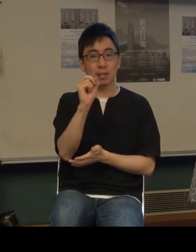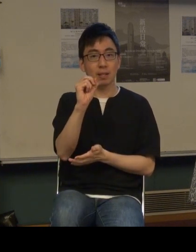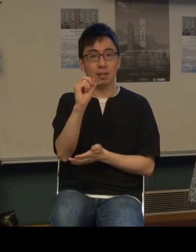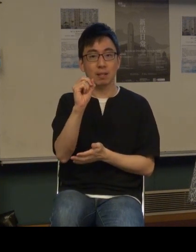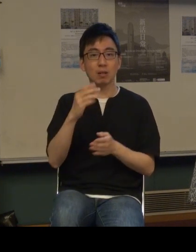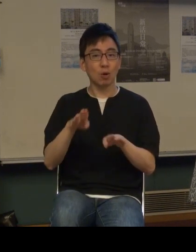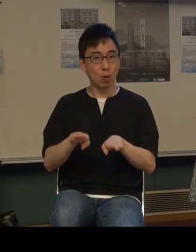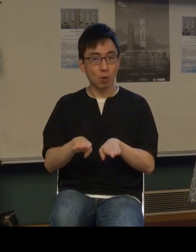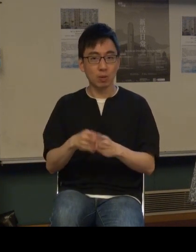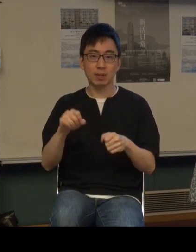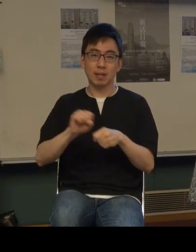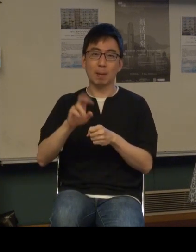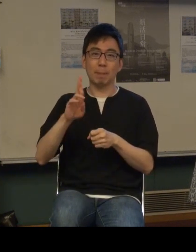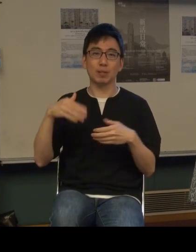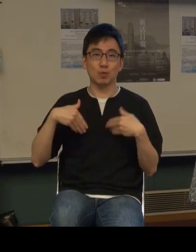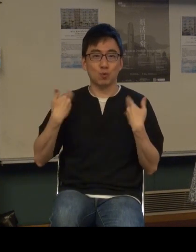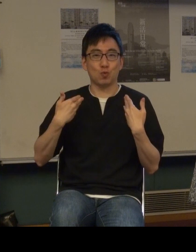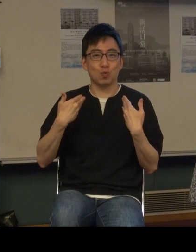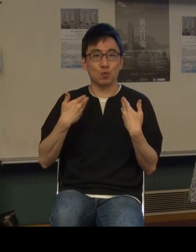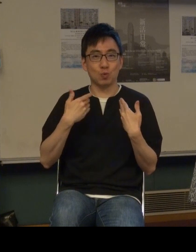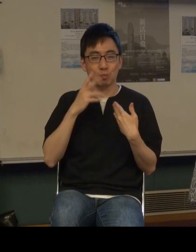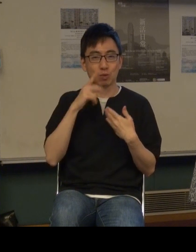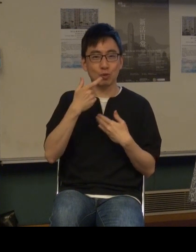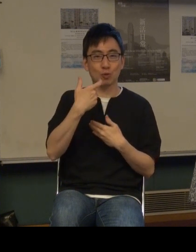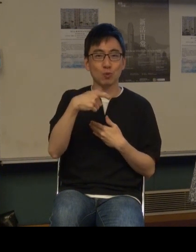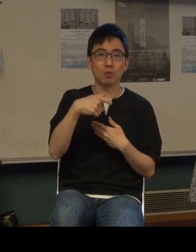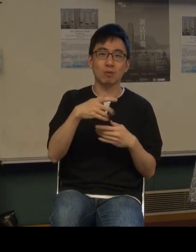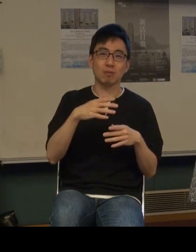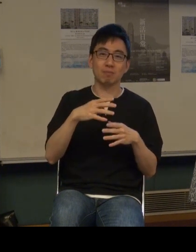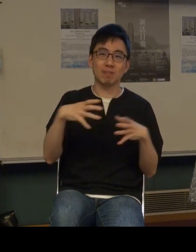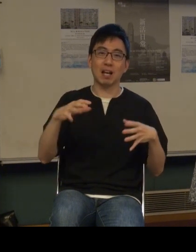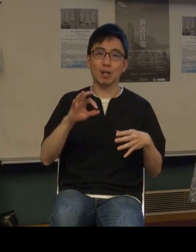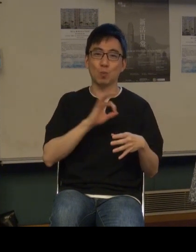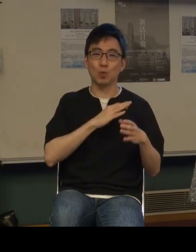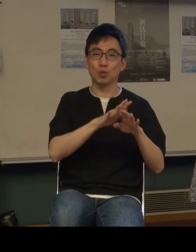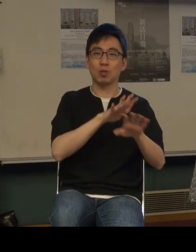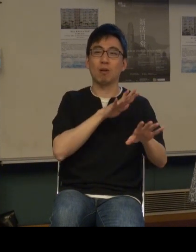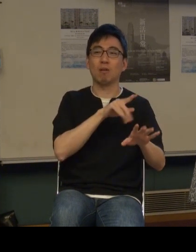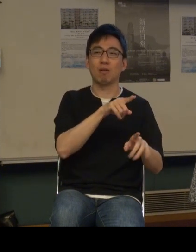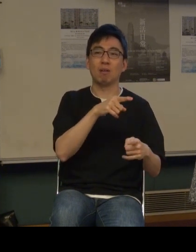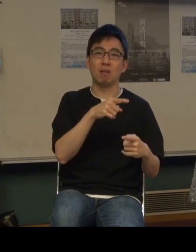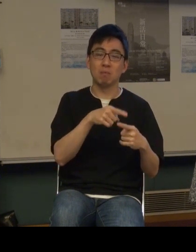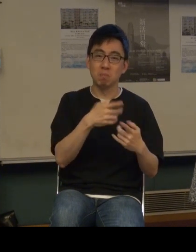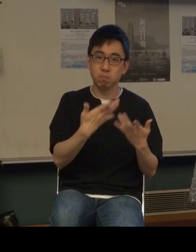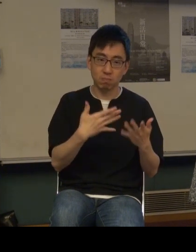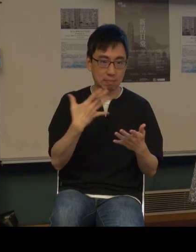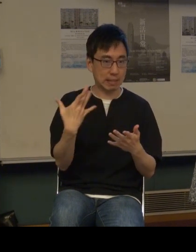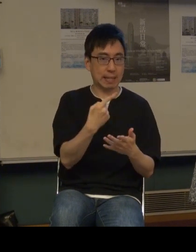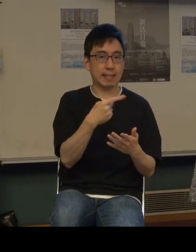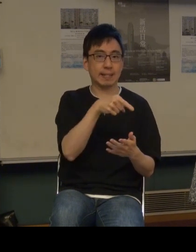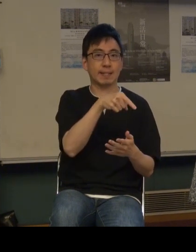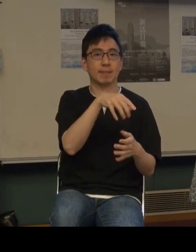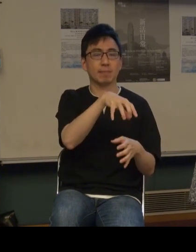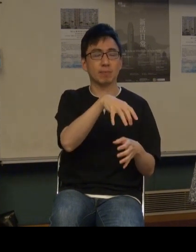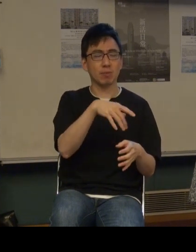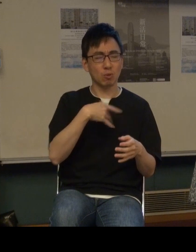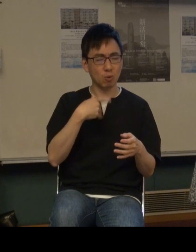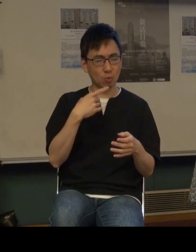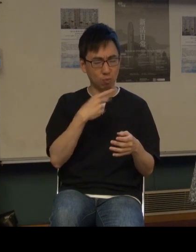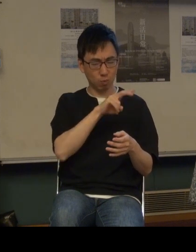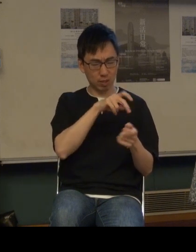呢啲文娛嘅建築物啦。啊，咁元朗大會堂可能係第一間嘅社區裏邊嘅大會堂啦。嚇，即係如果我揾到嘅資